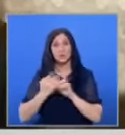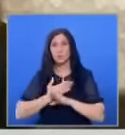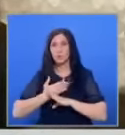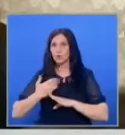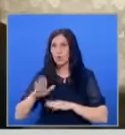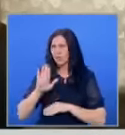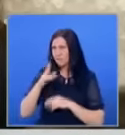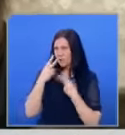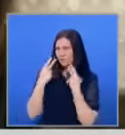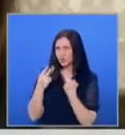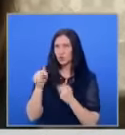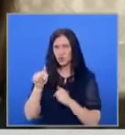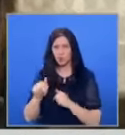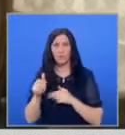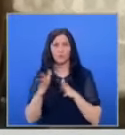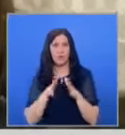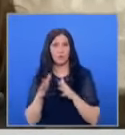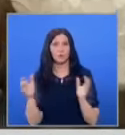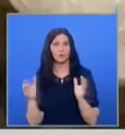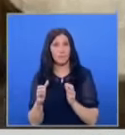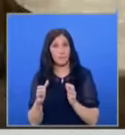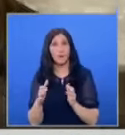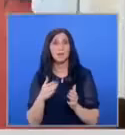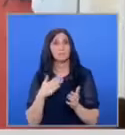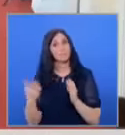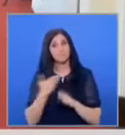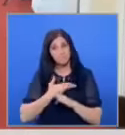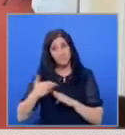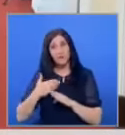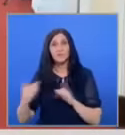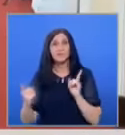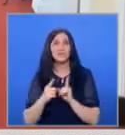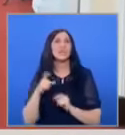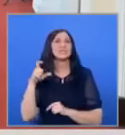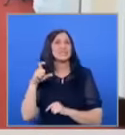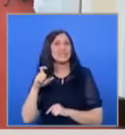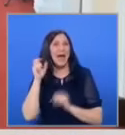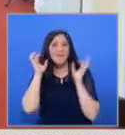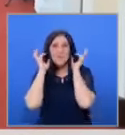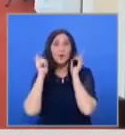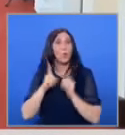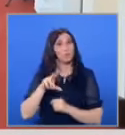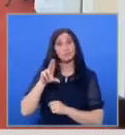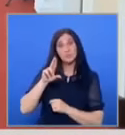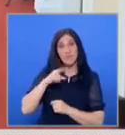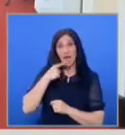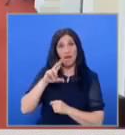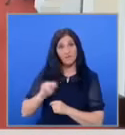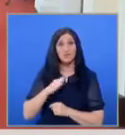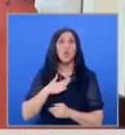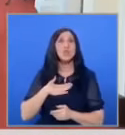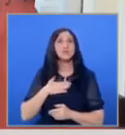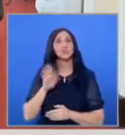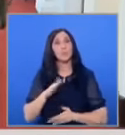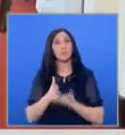продължават. Вие виждате, тук в Народното събрание вървят срещите. Слави, това, което заяви, че ние ще подкрепим